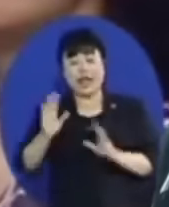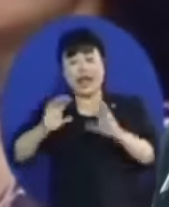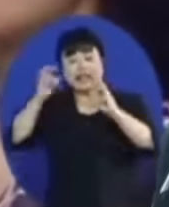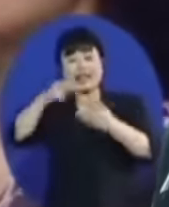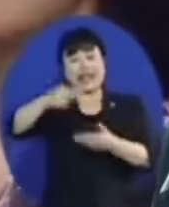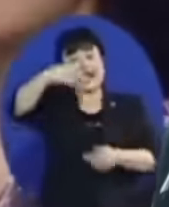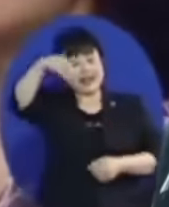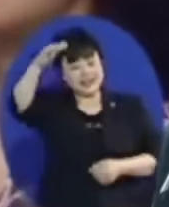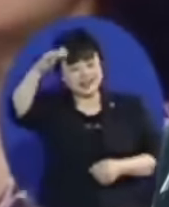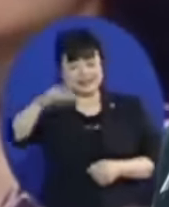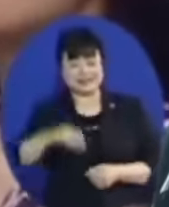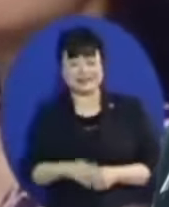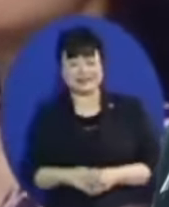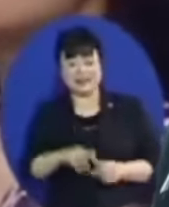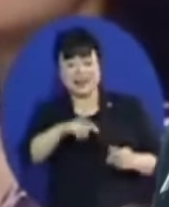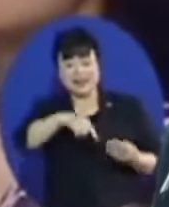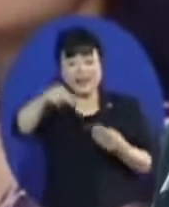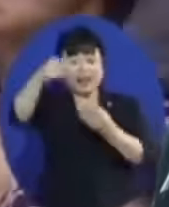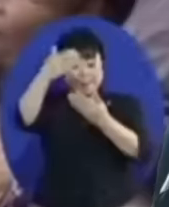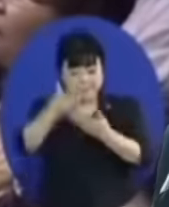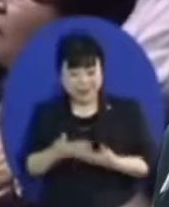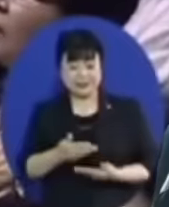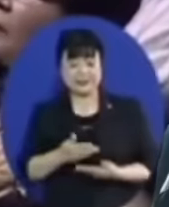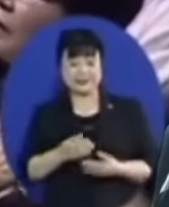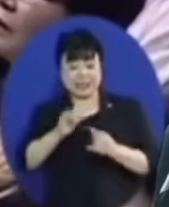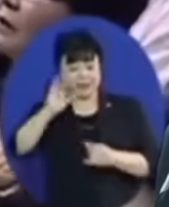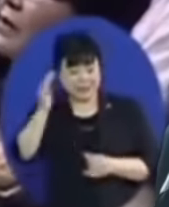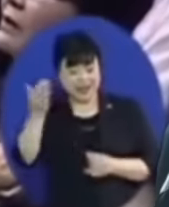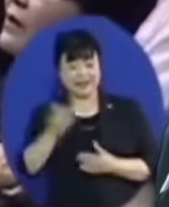천당가는 택한 백성이 되었다.